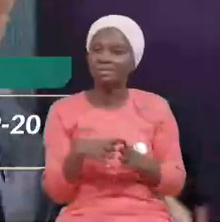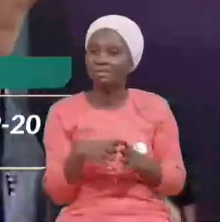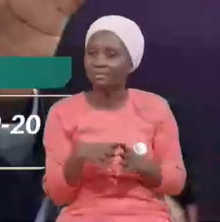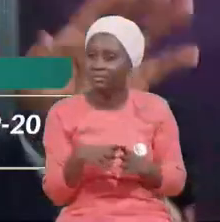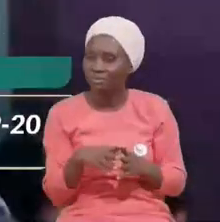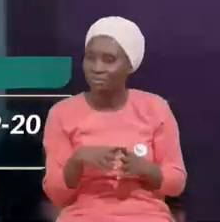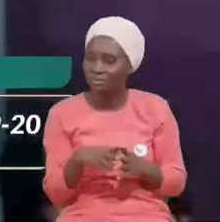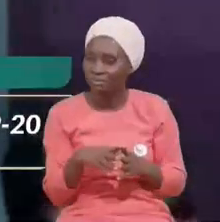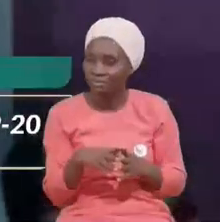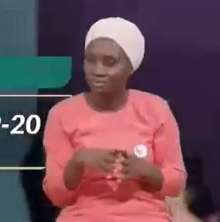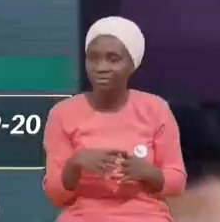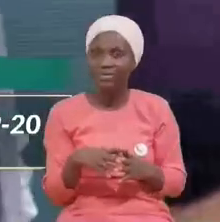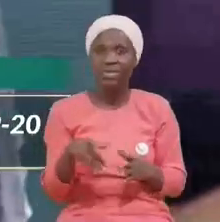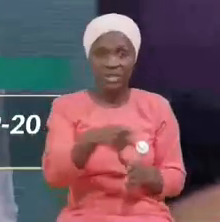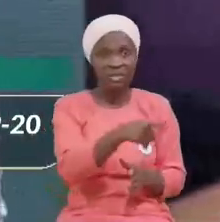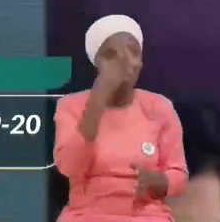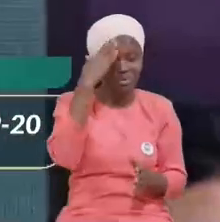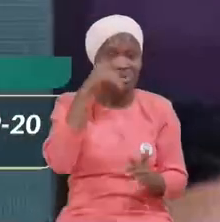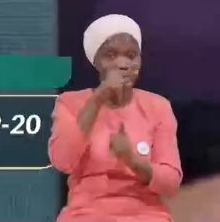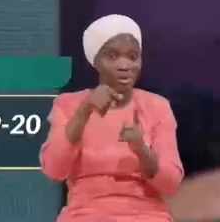Ils savent quand tu vas dans une nouvelle école,